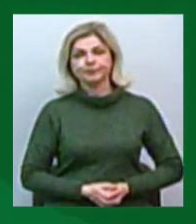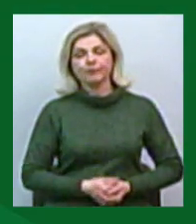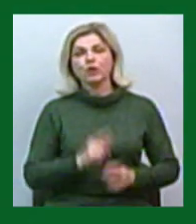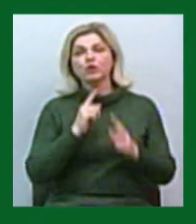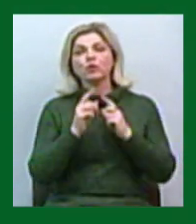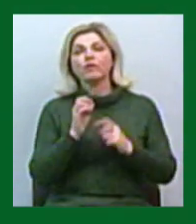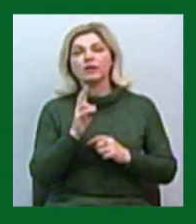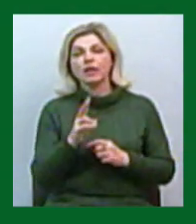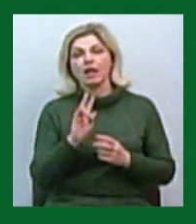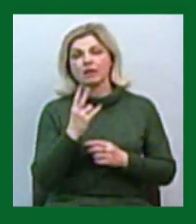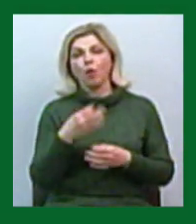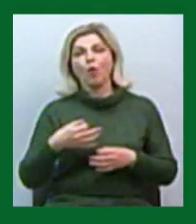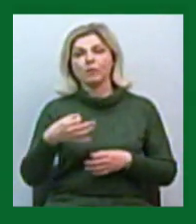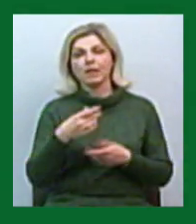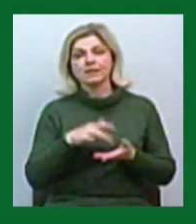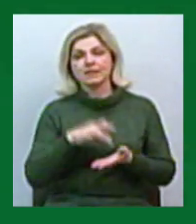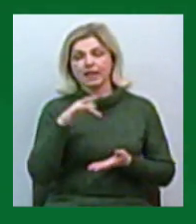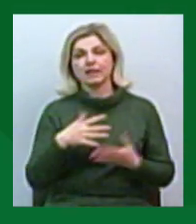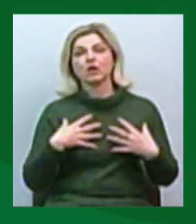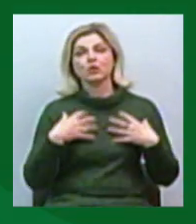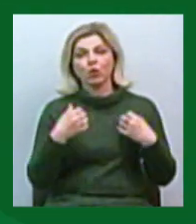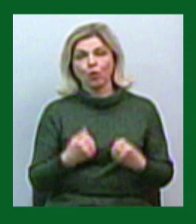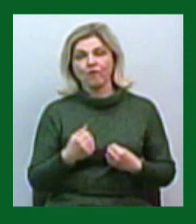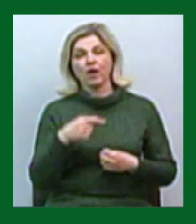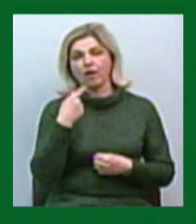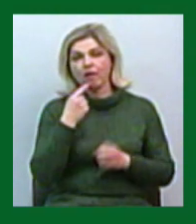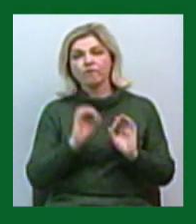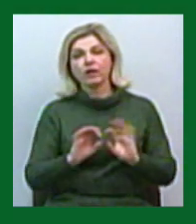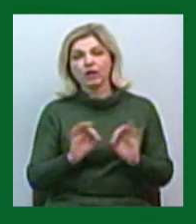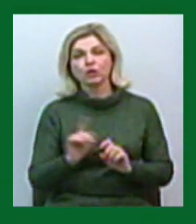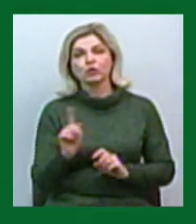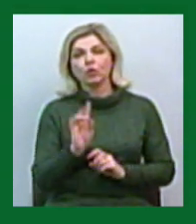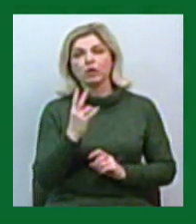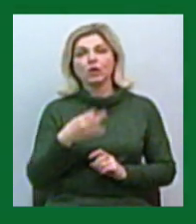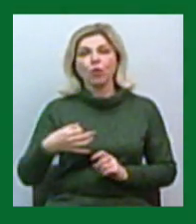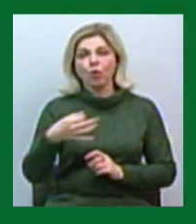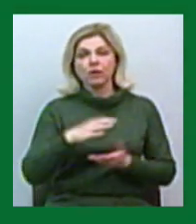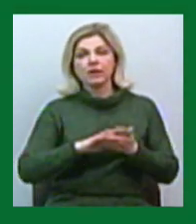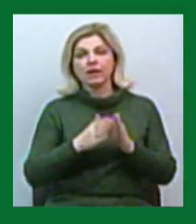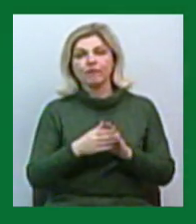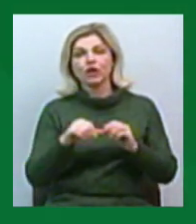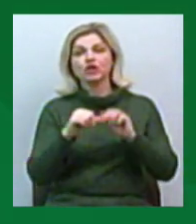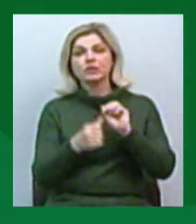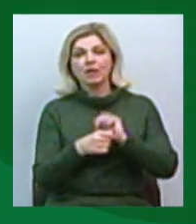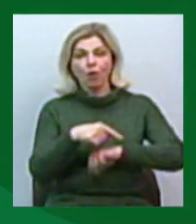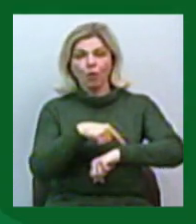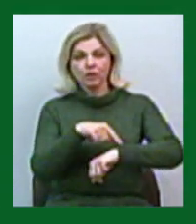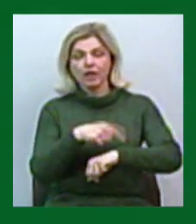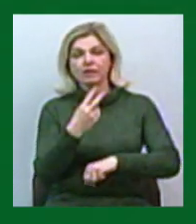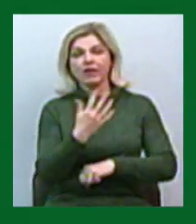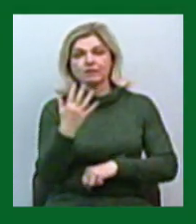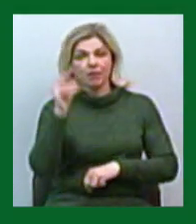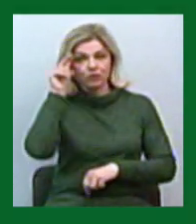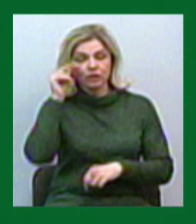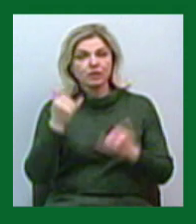Речниця Миколаївського обласного центру здоров'я Каріна Новікова розповіла, на Миколаївщині станом на 16 годину 25 березня